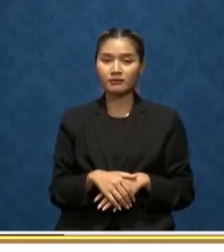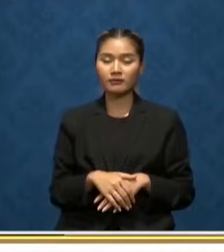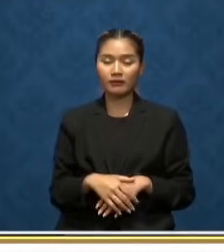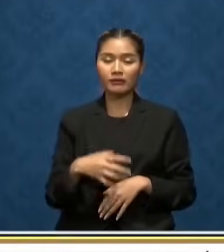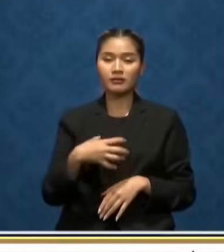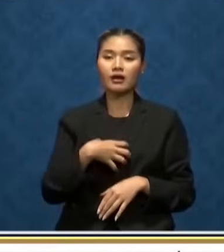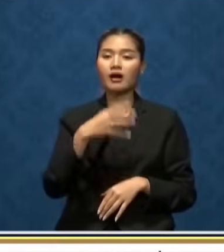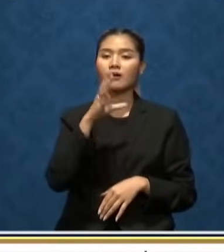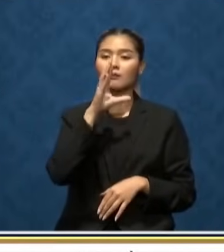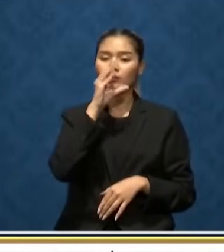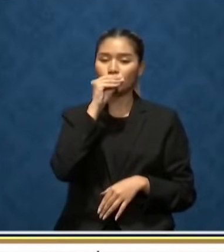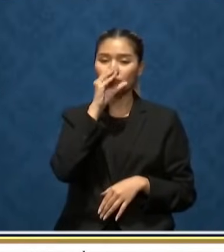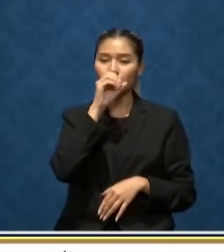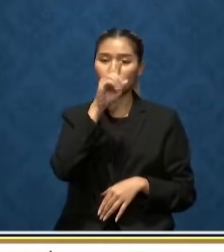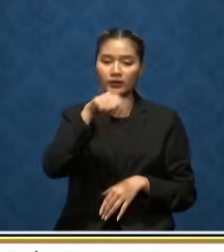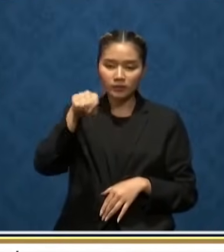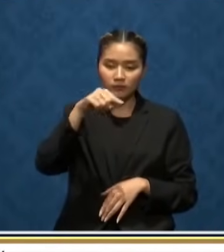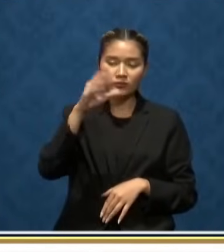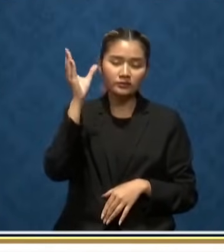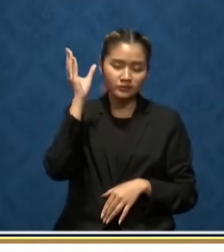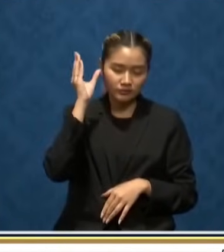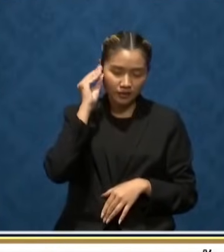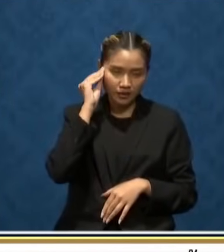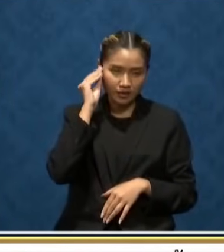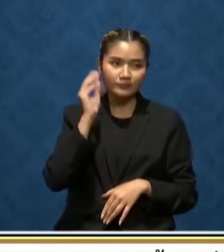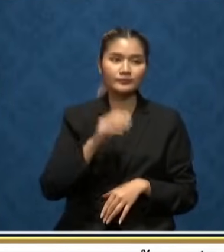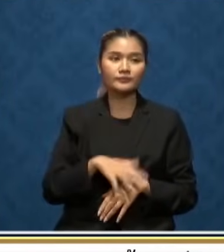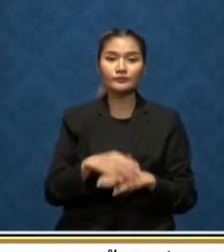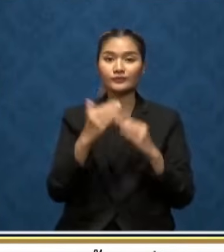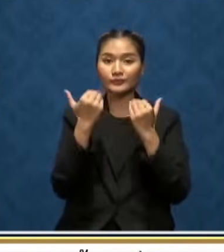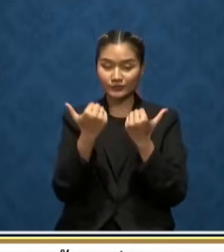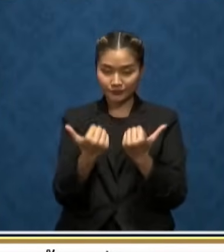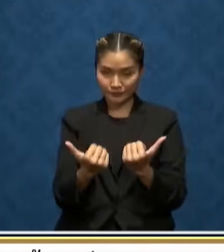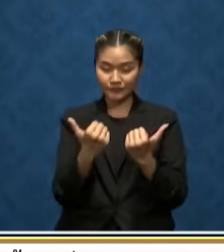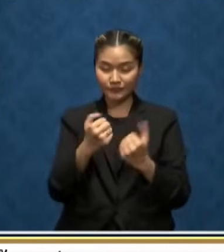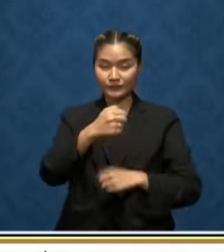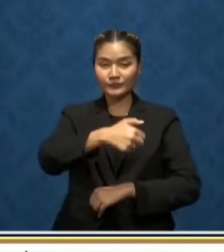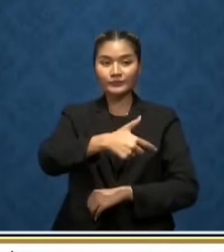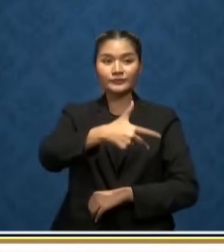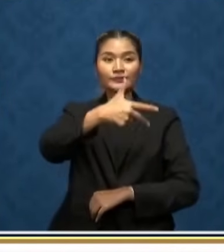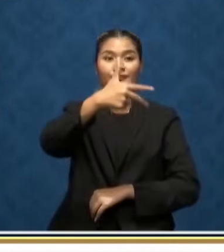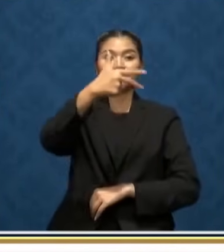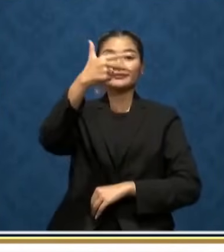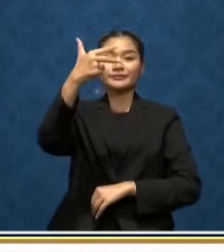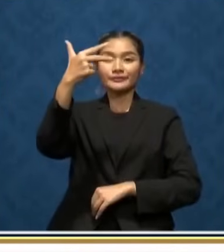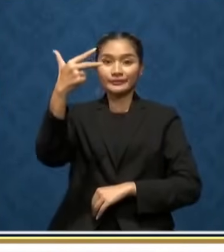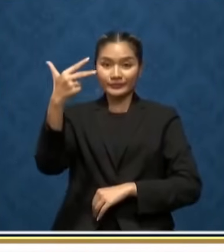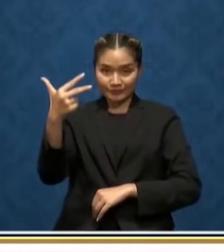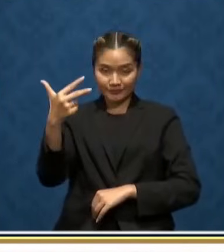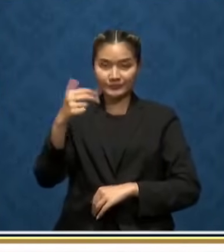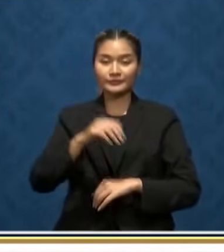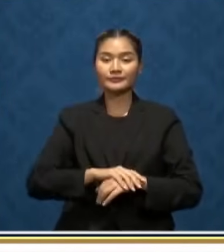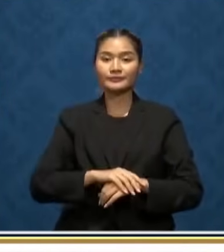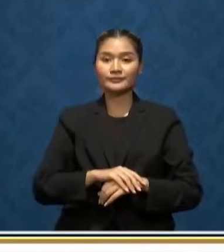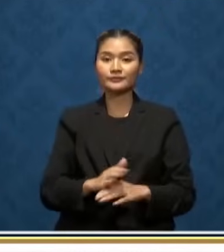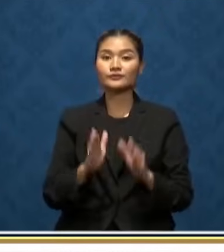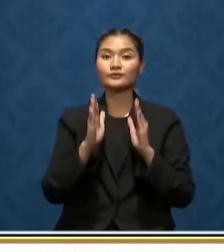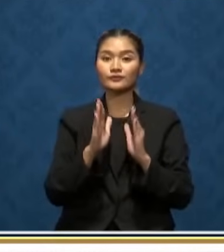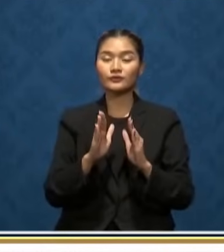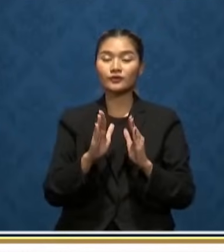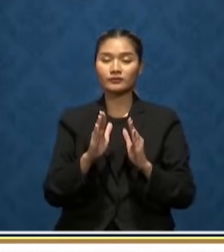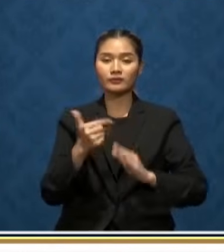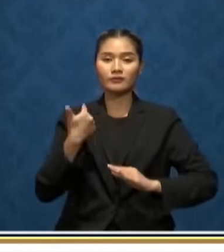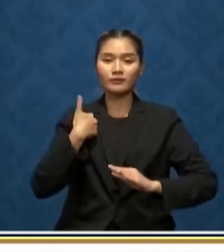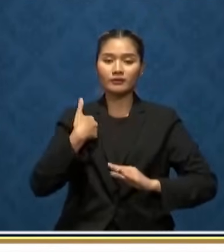ยแต่จะบอกให้ว่าขณะนี้ไทย PBS คนที่ดูไทย PBS